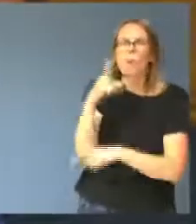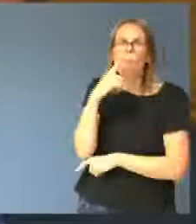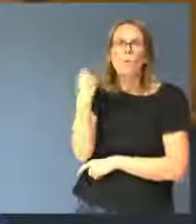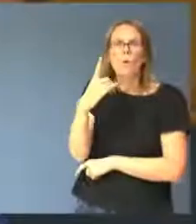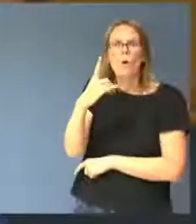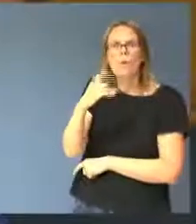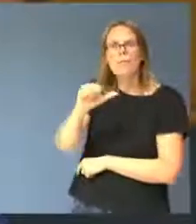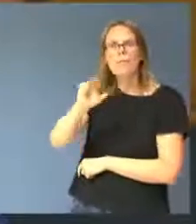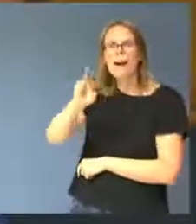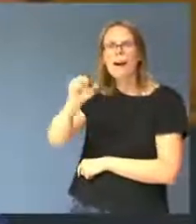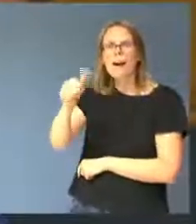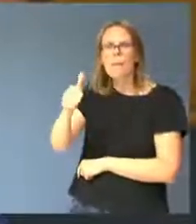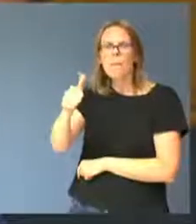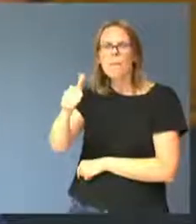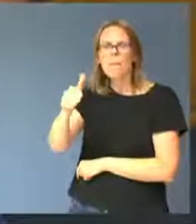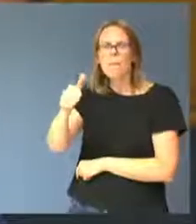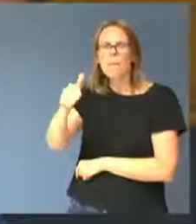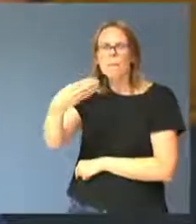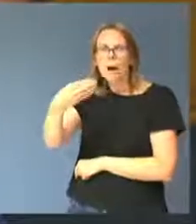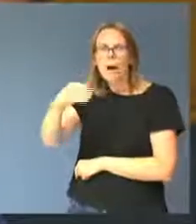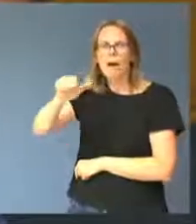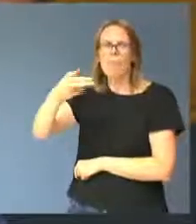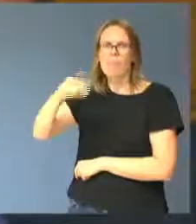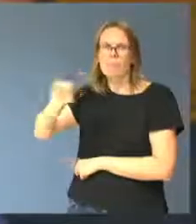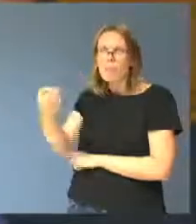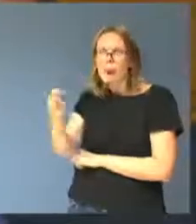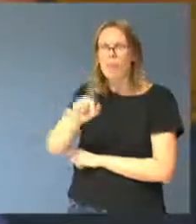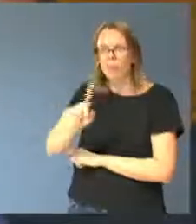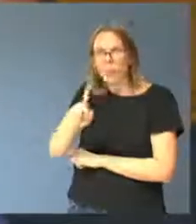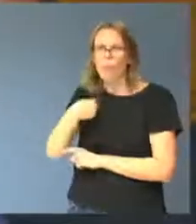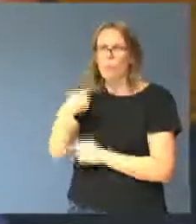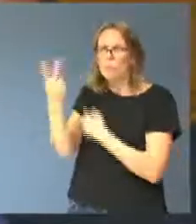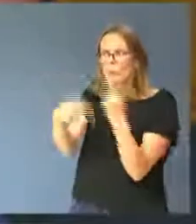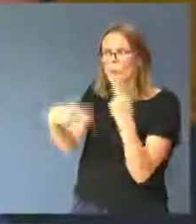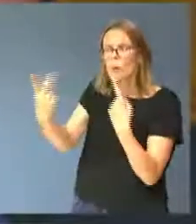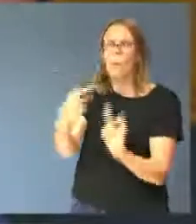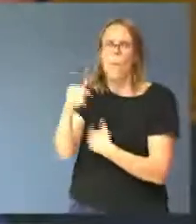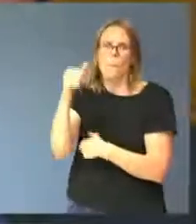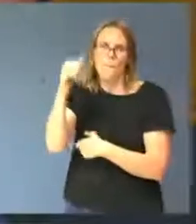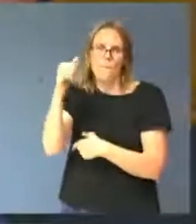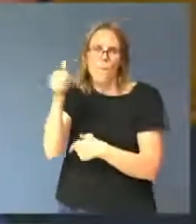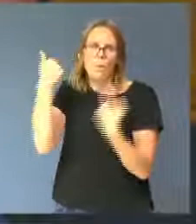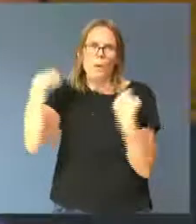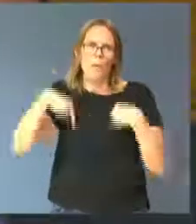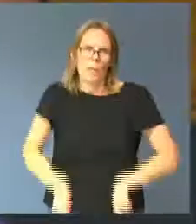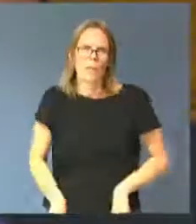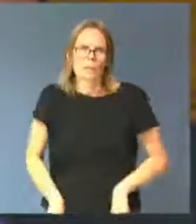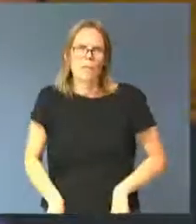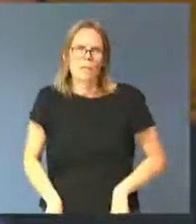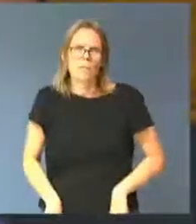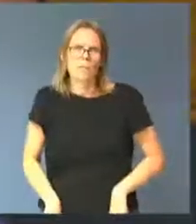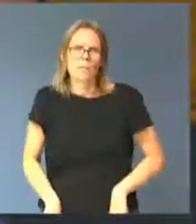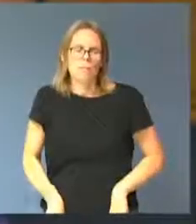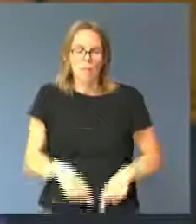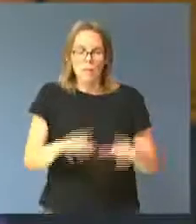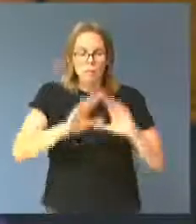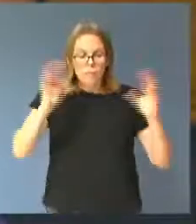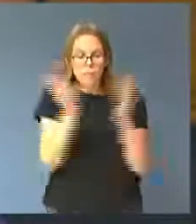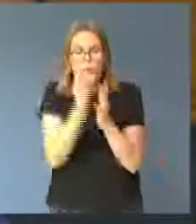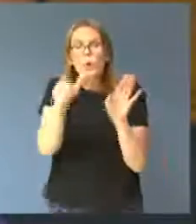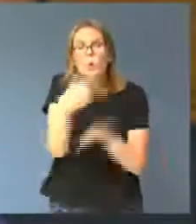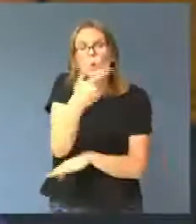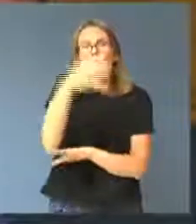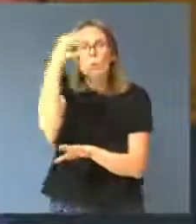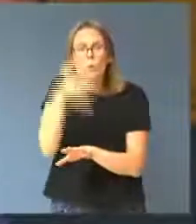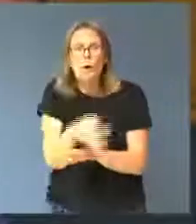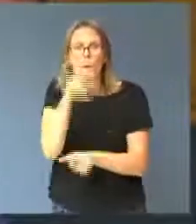ce qui m'inquiète, c'est qu'aujourd'hui, les 12% de Français qui consomment du cannabis, soit de manière occasionnelle